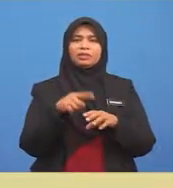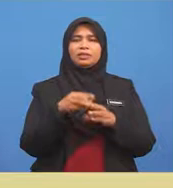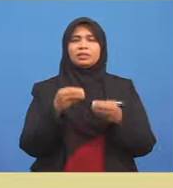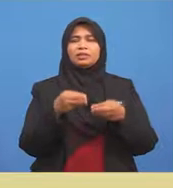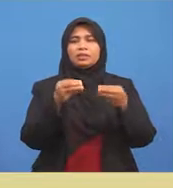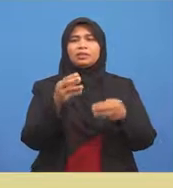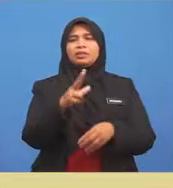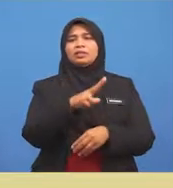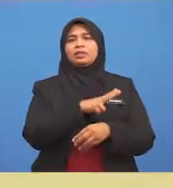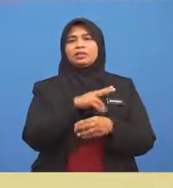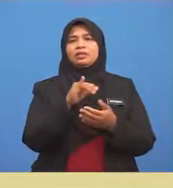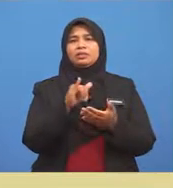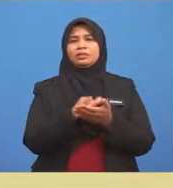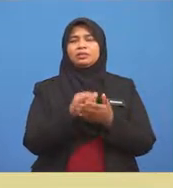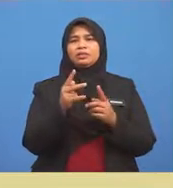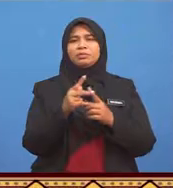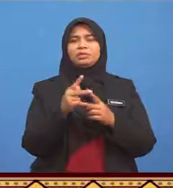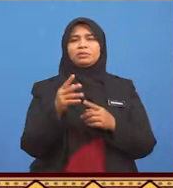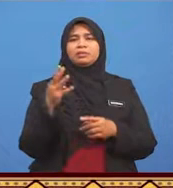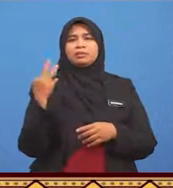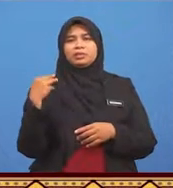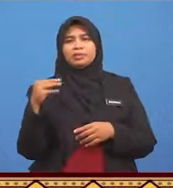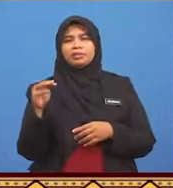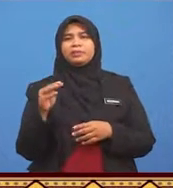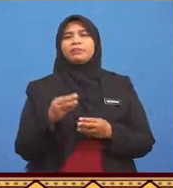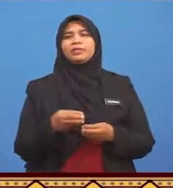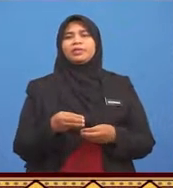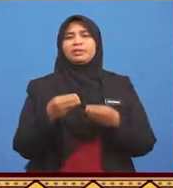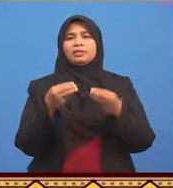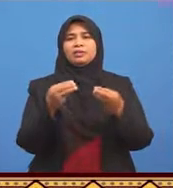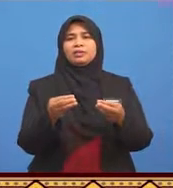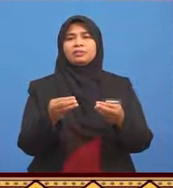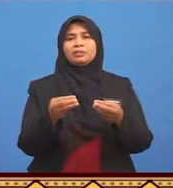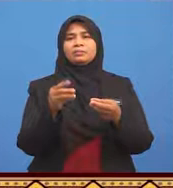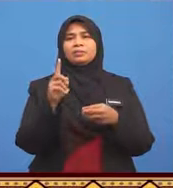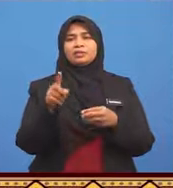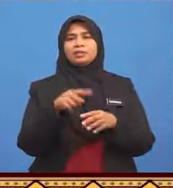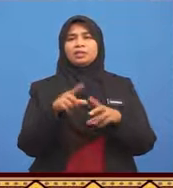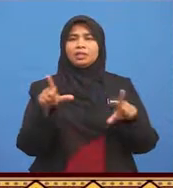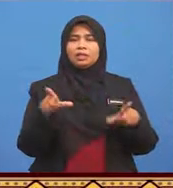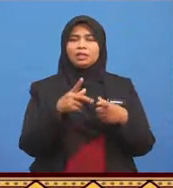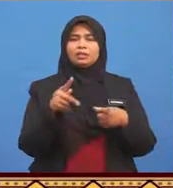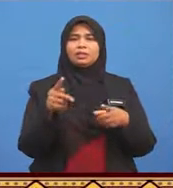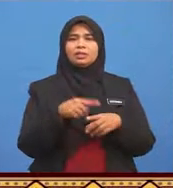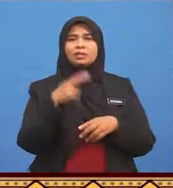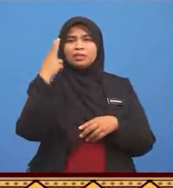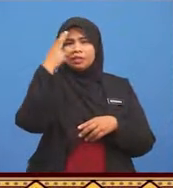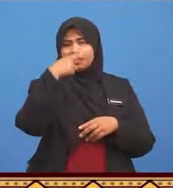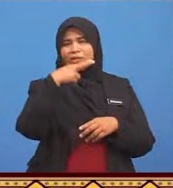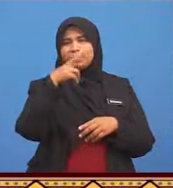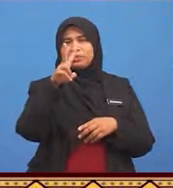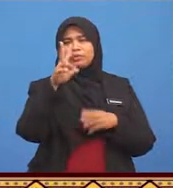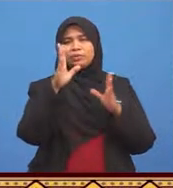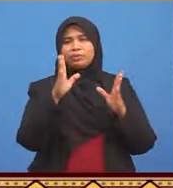tersebut kepada yang berhak. Penyerahan hendaklah dilakukan di hadapan dua